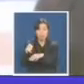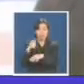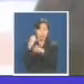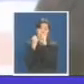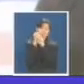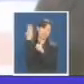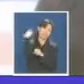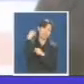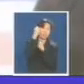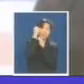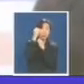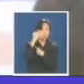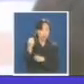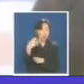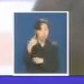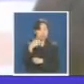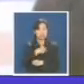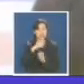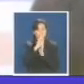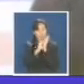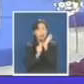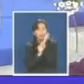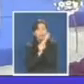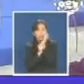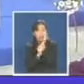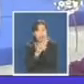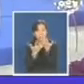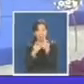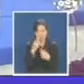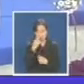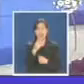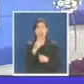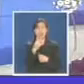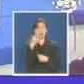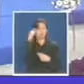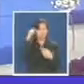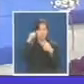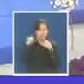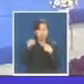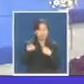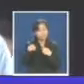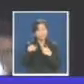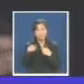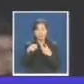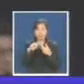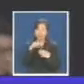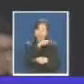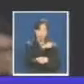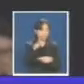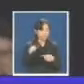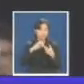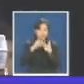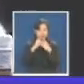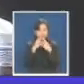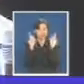างทีก็ไปชุมนุมเรียกร้องอย่างอื่นมันจึงเป็นคนละประเด็นกับ2เหตุการณ์ก่อนหน้าส่วนถามว่